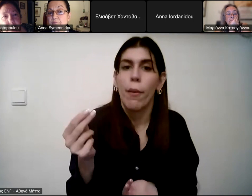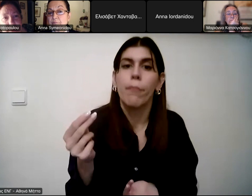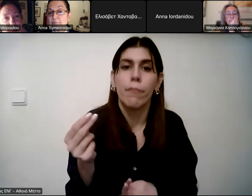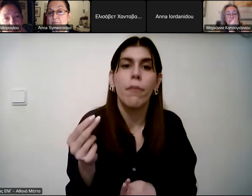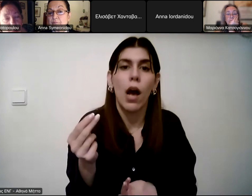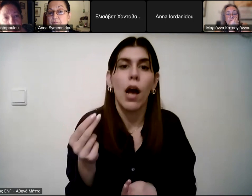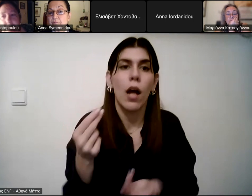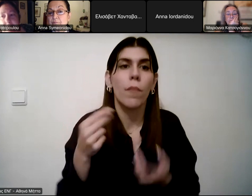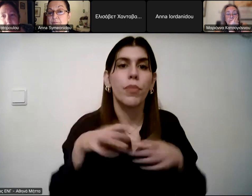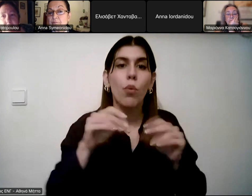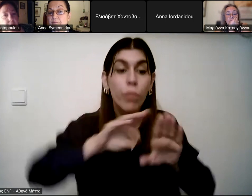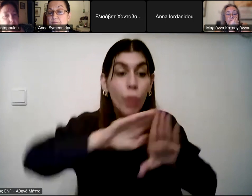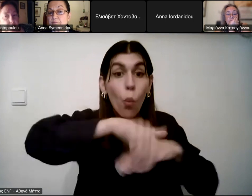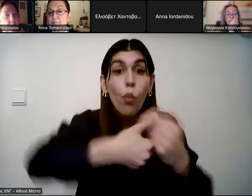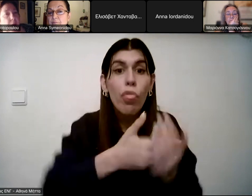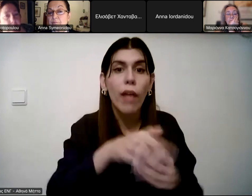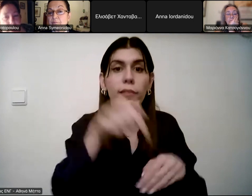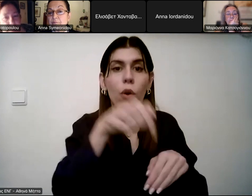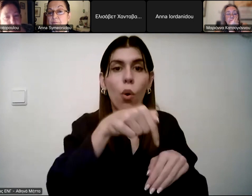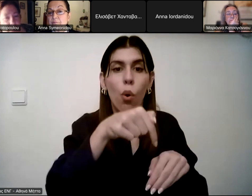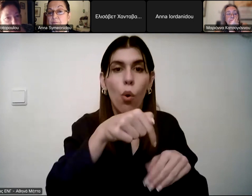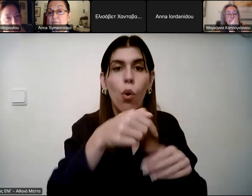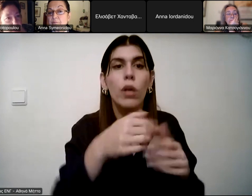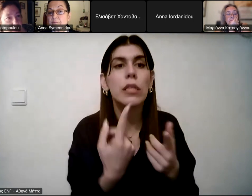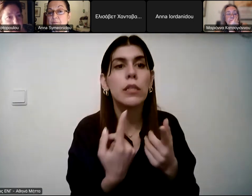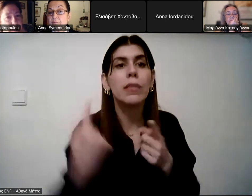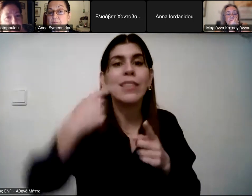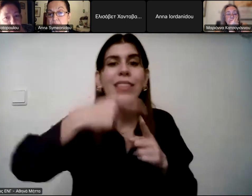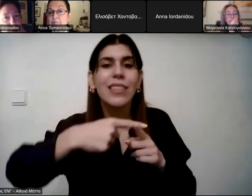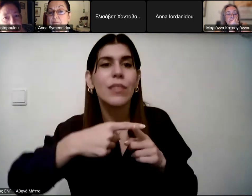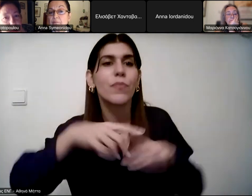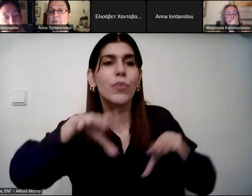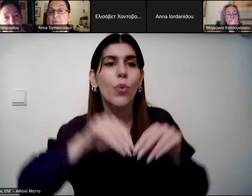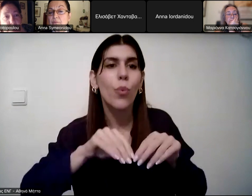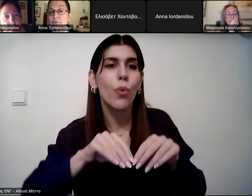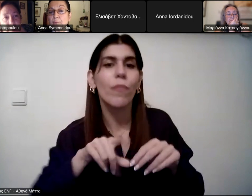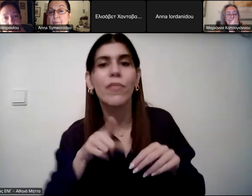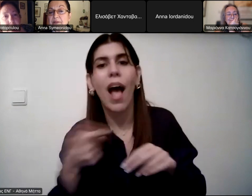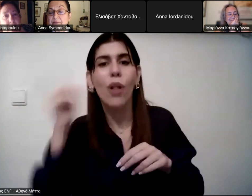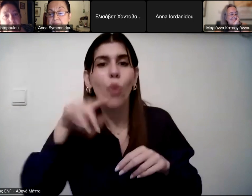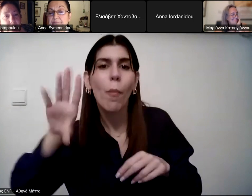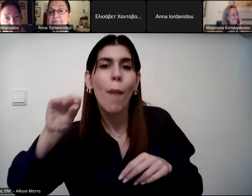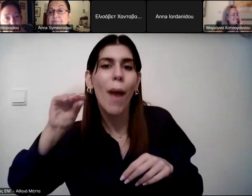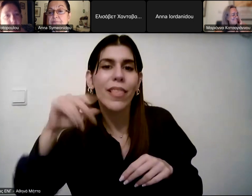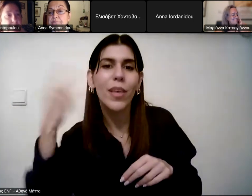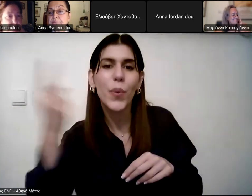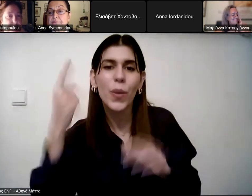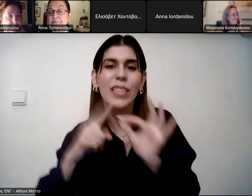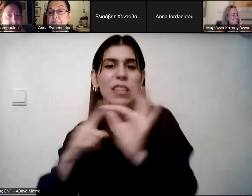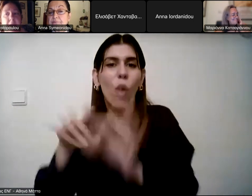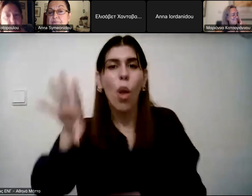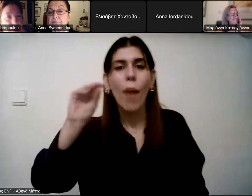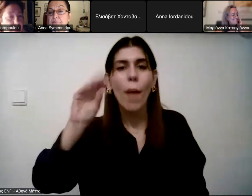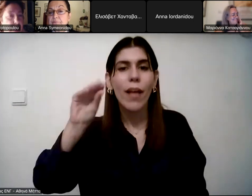του ουδέτερου και του αρομπάς, του παπάκι, πώς το λένε, ως έναν τρόπο